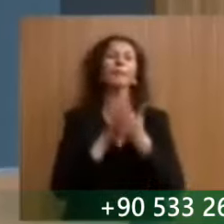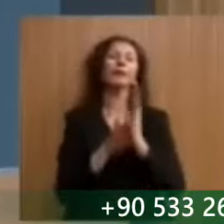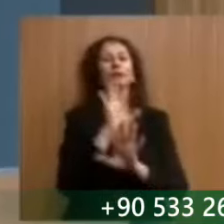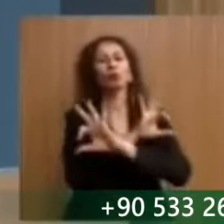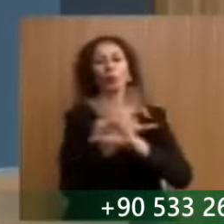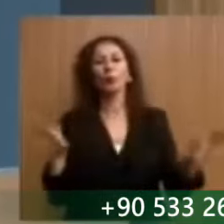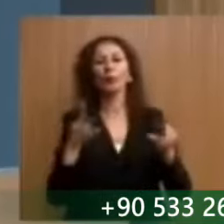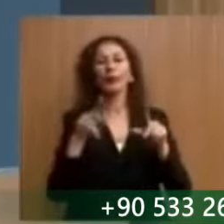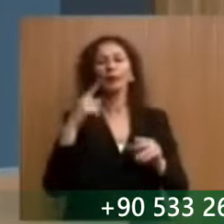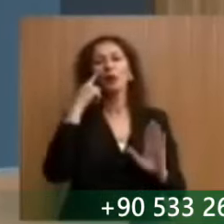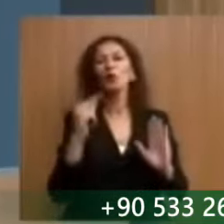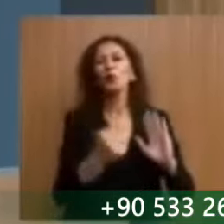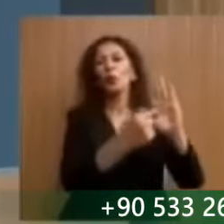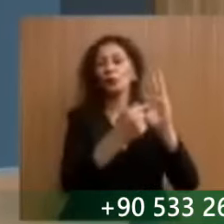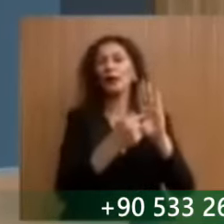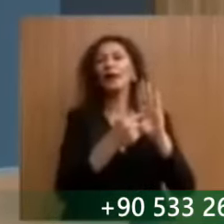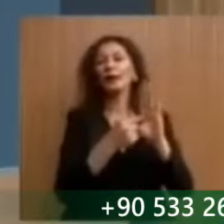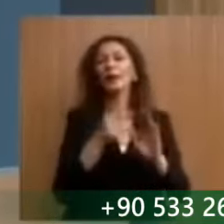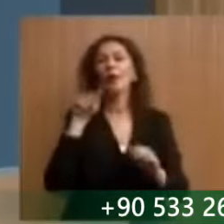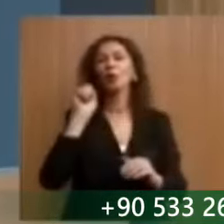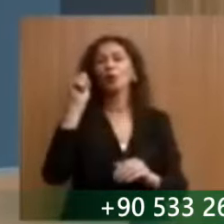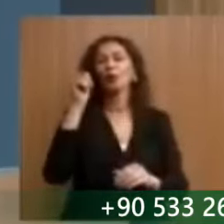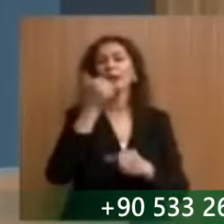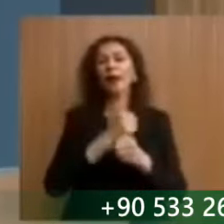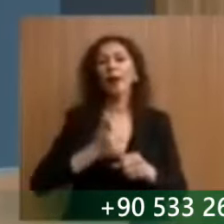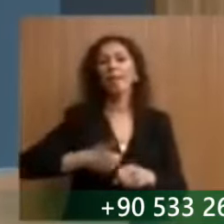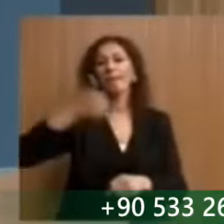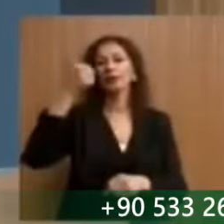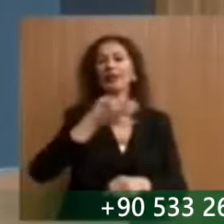bitmiş gibi göstererek o günkü genel başkanı da yanıltarak bir ifade kullanmayın.